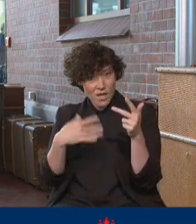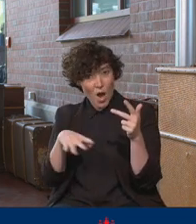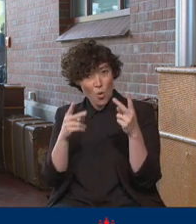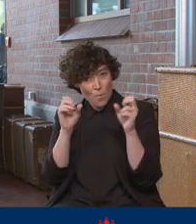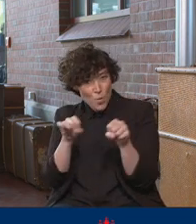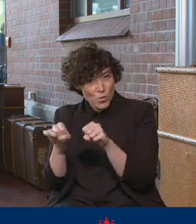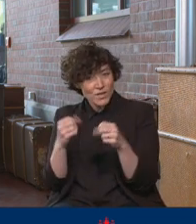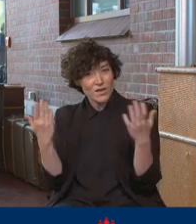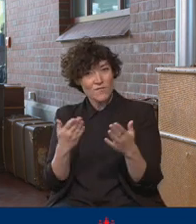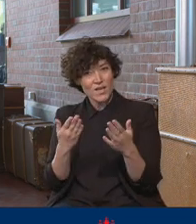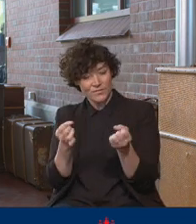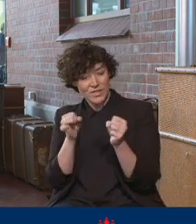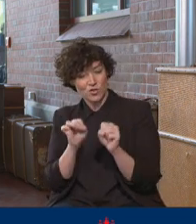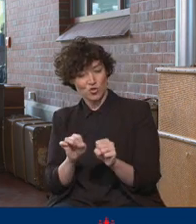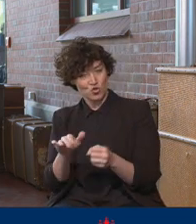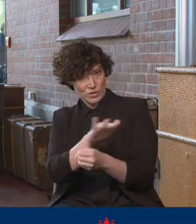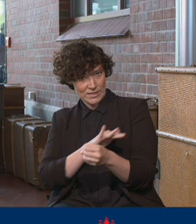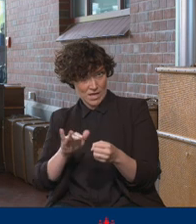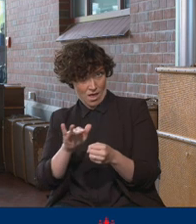viele neue wohnräume zu schaffen